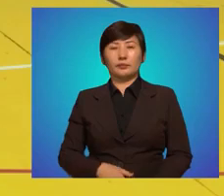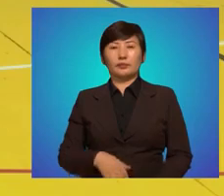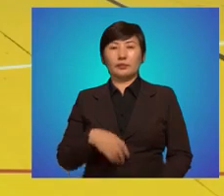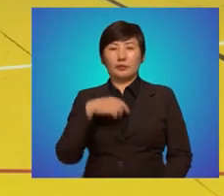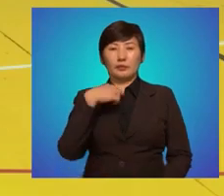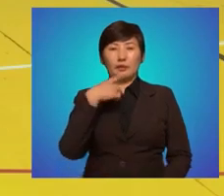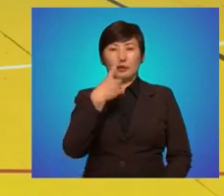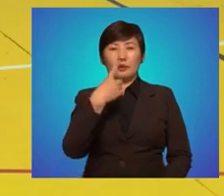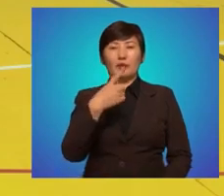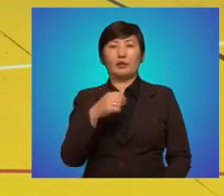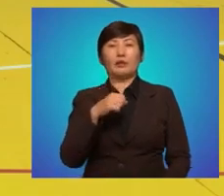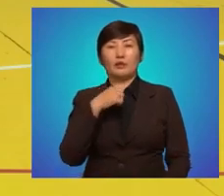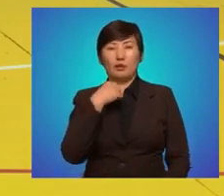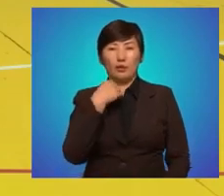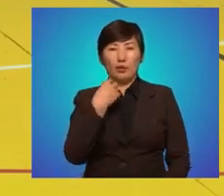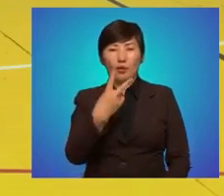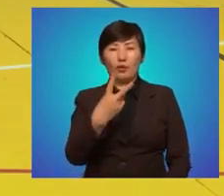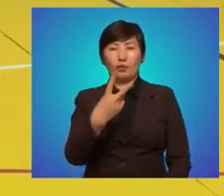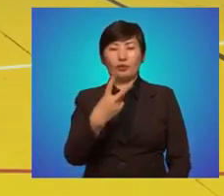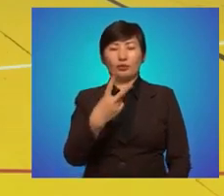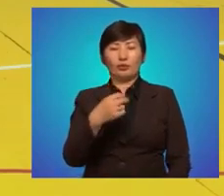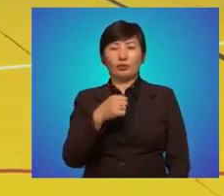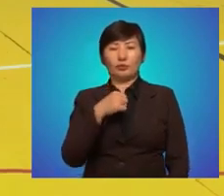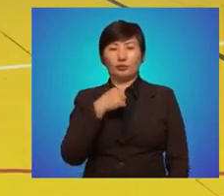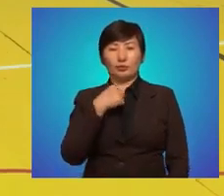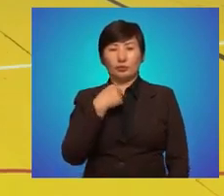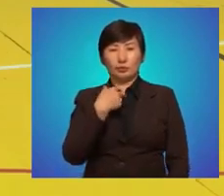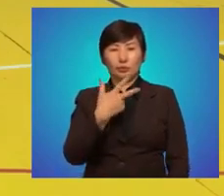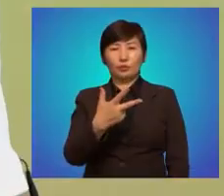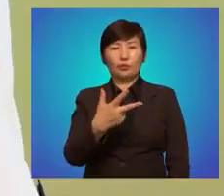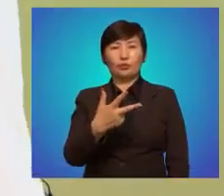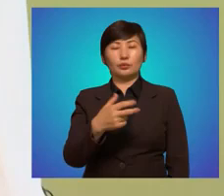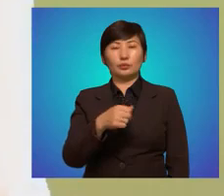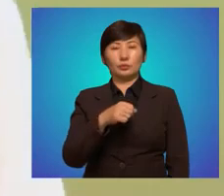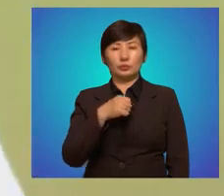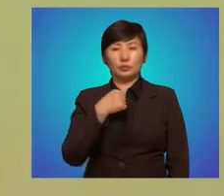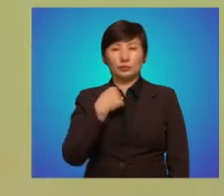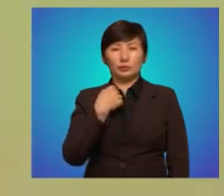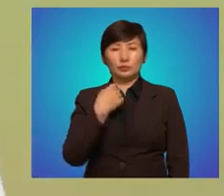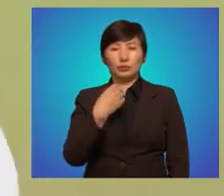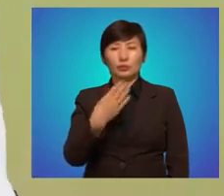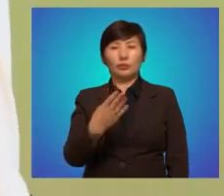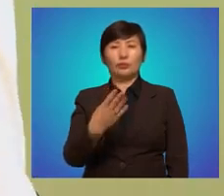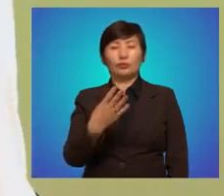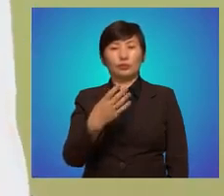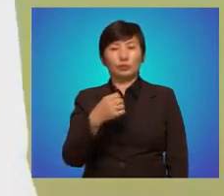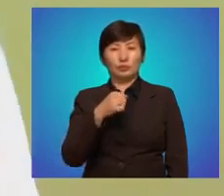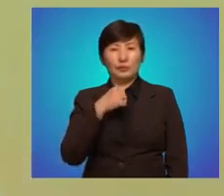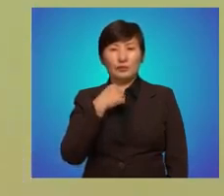өмнө. За 1 2 3